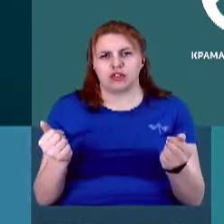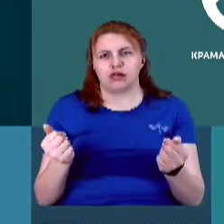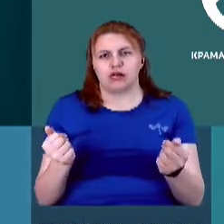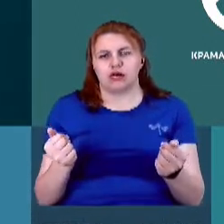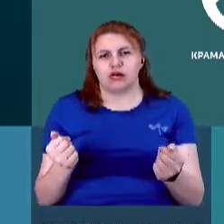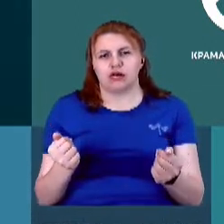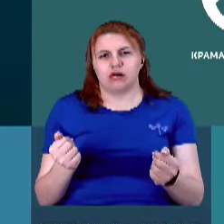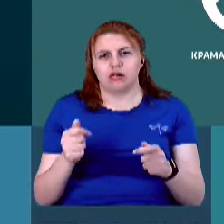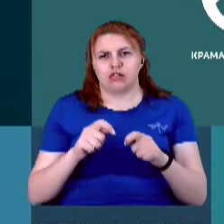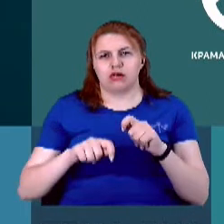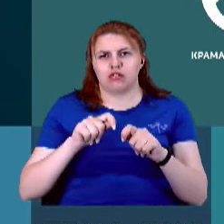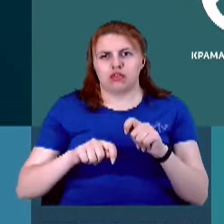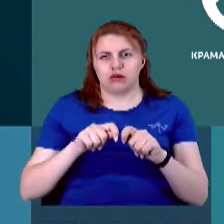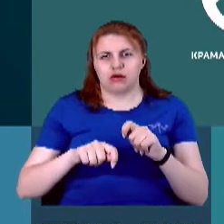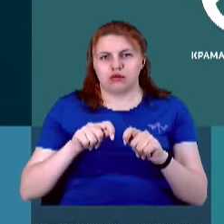Експертиза